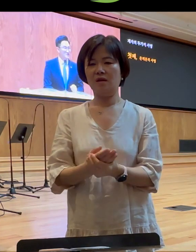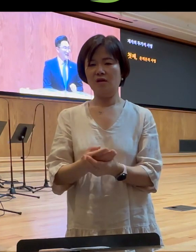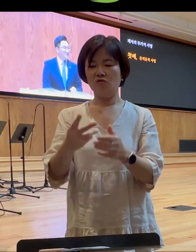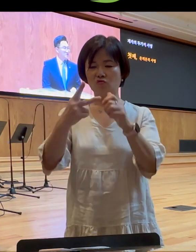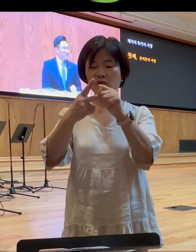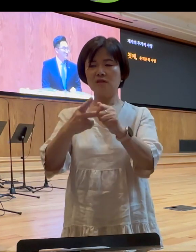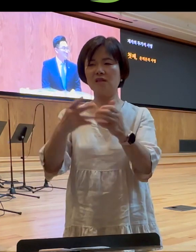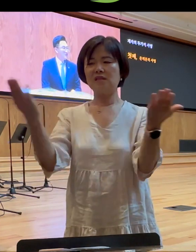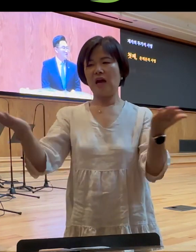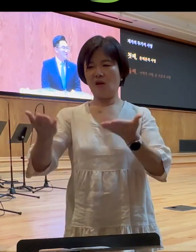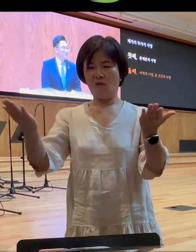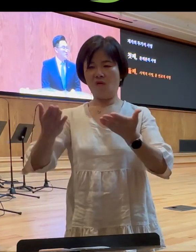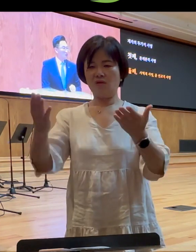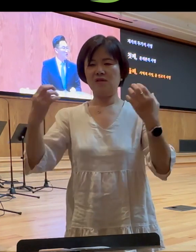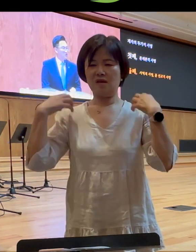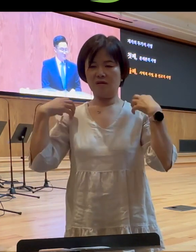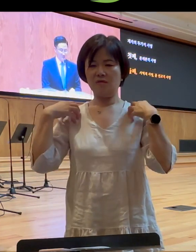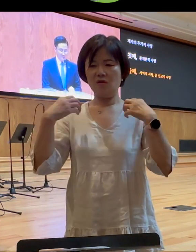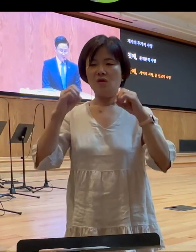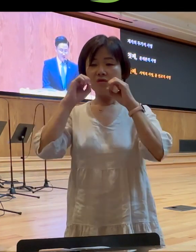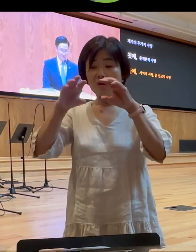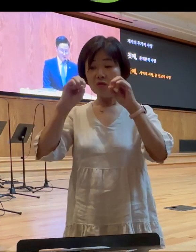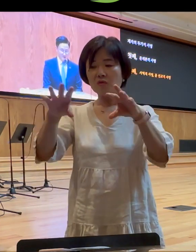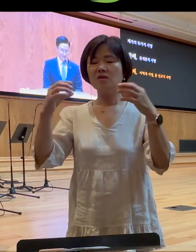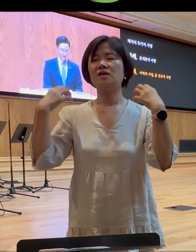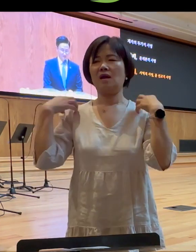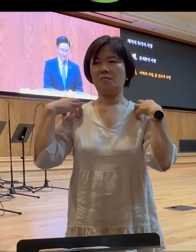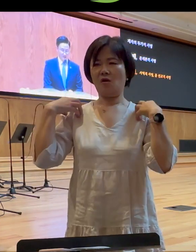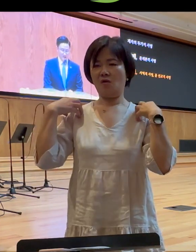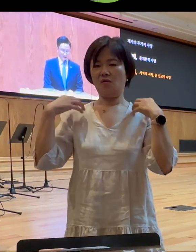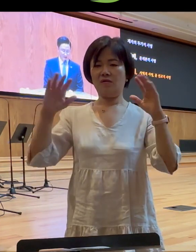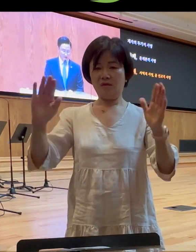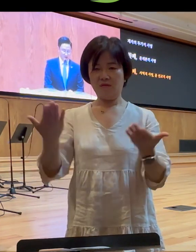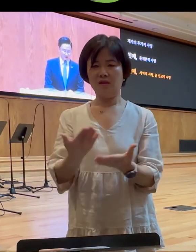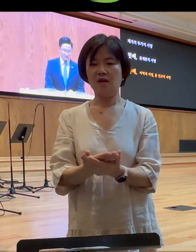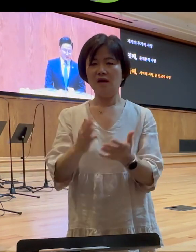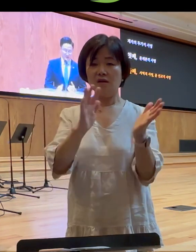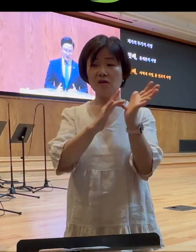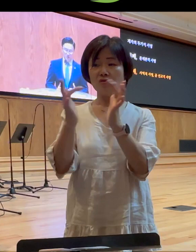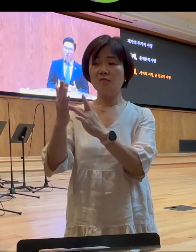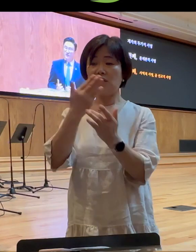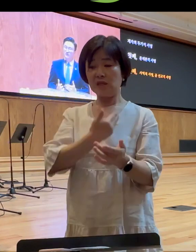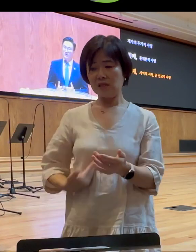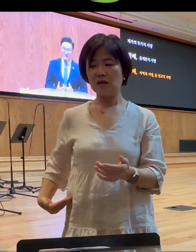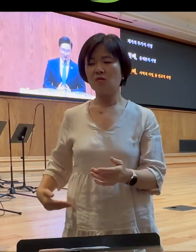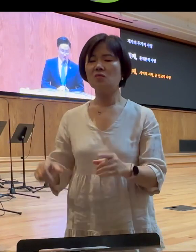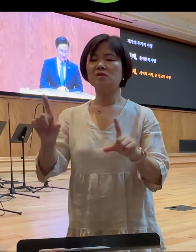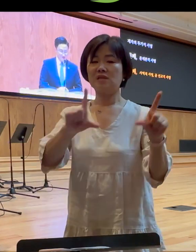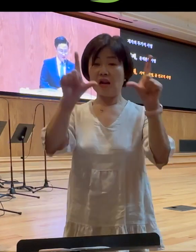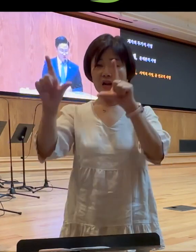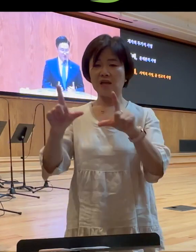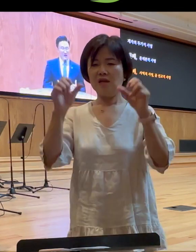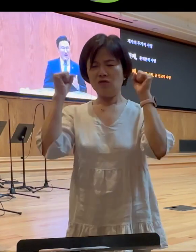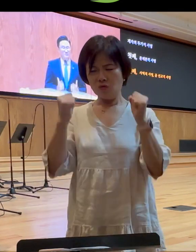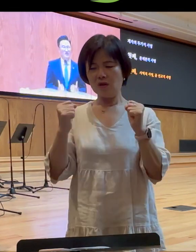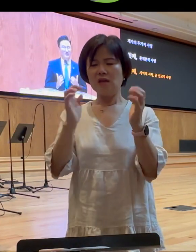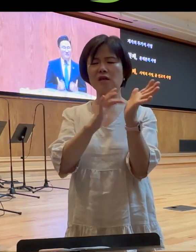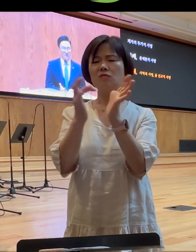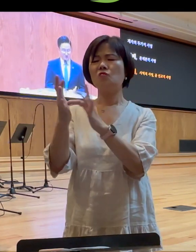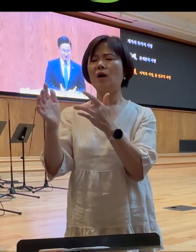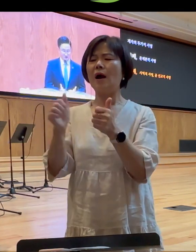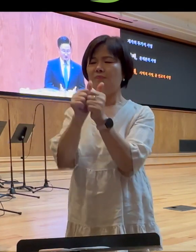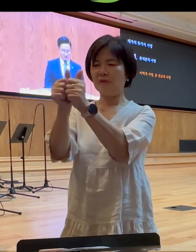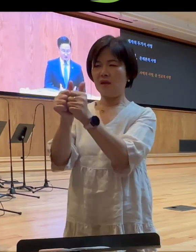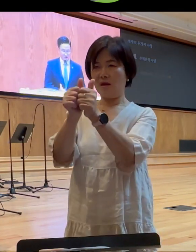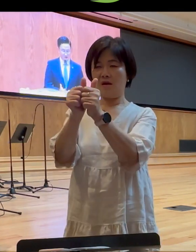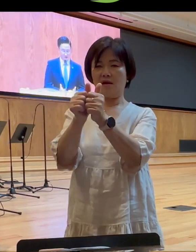번째는 사역적 사명, 곧 선교적인 사명입니다. 예수님의 제자로 존재론적인 사명은 예수님과 함께 있는